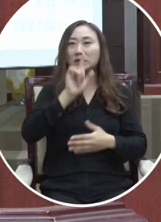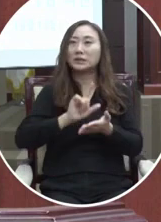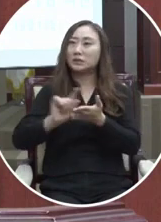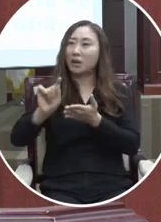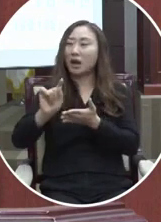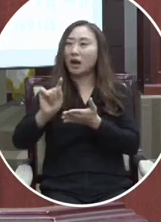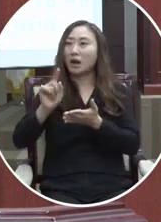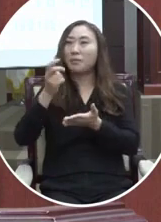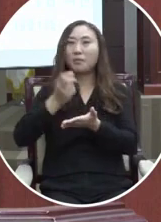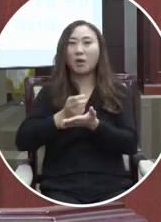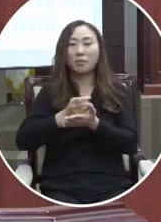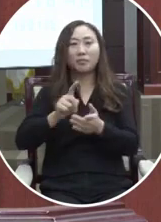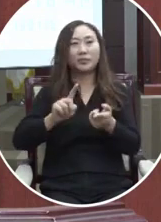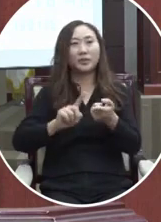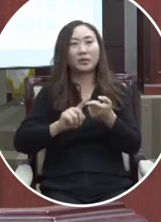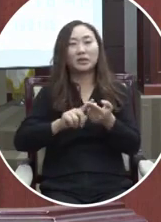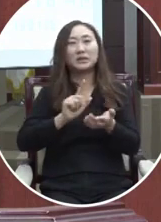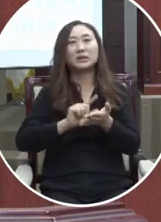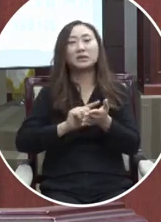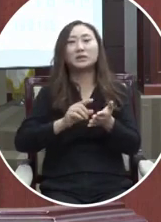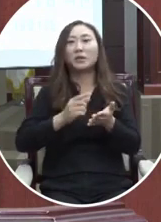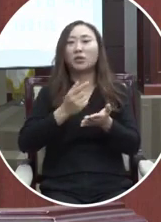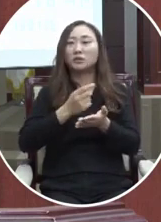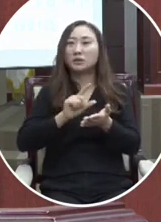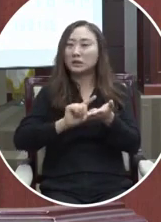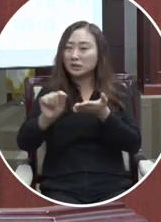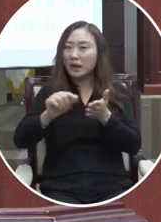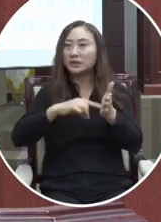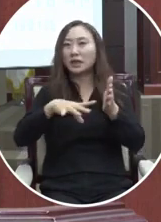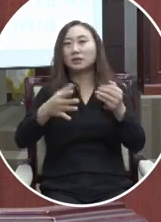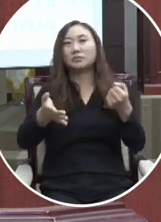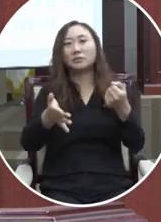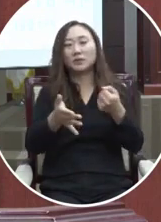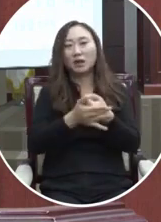날아간 지방교부세 때문에 곡소리가납니다